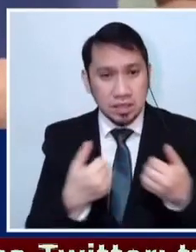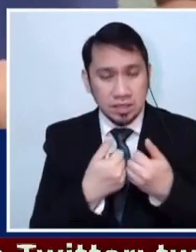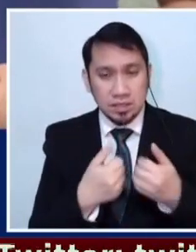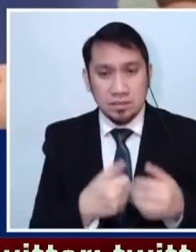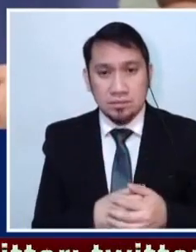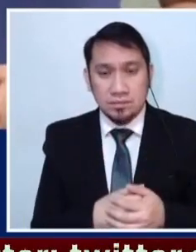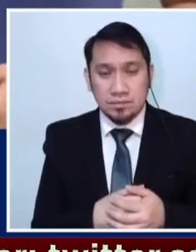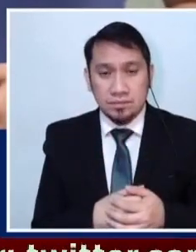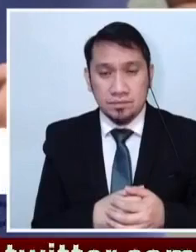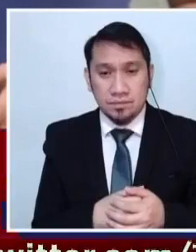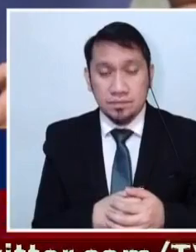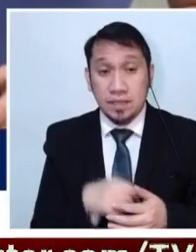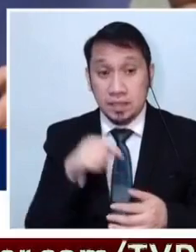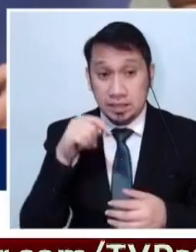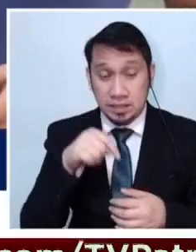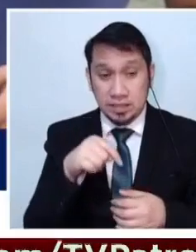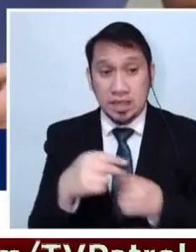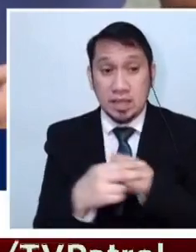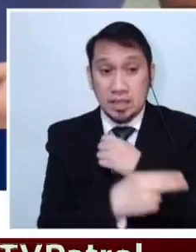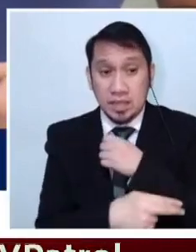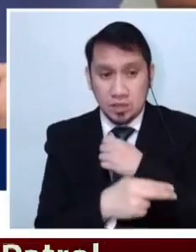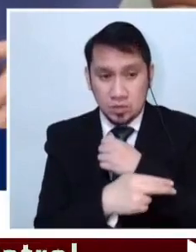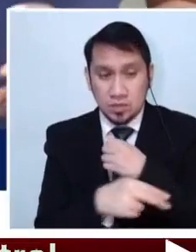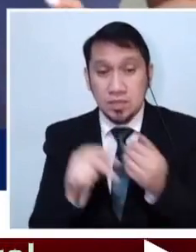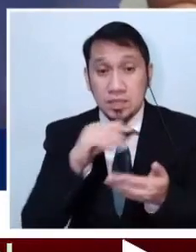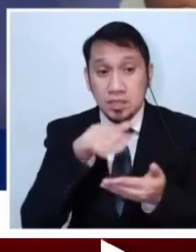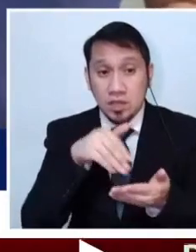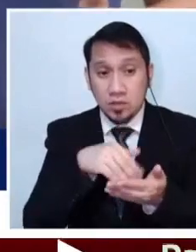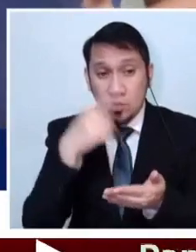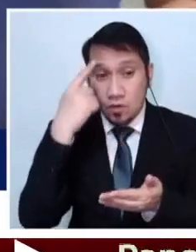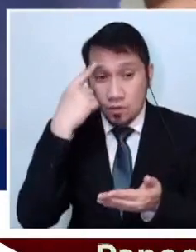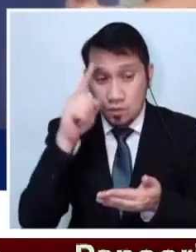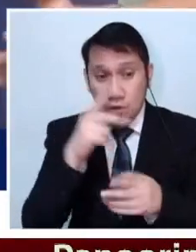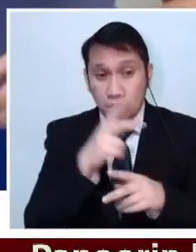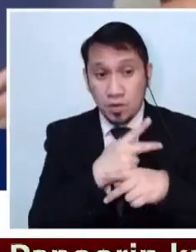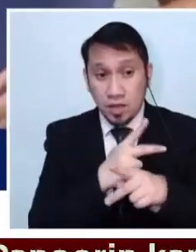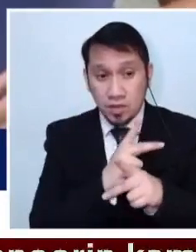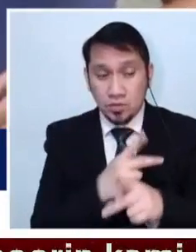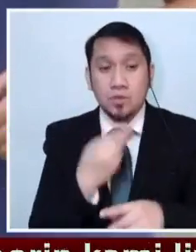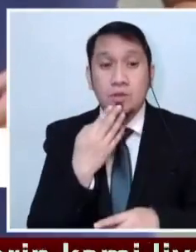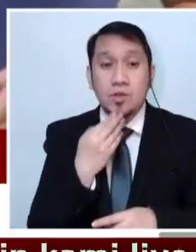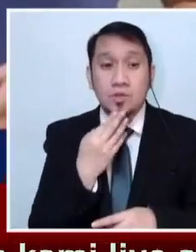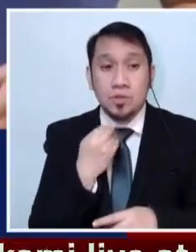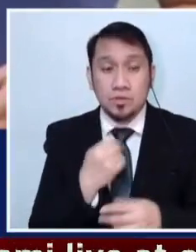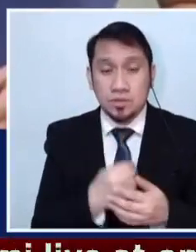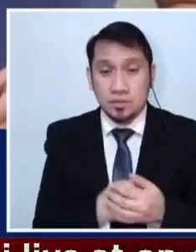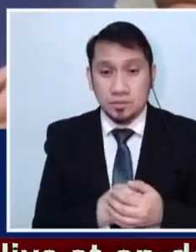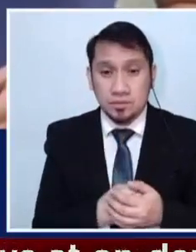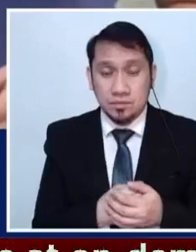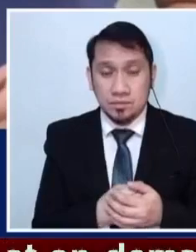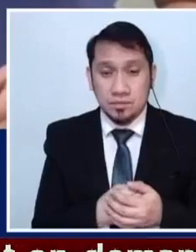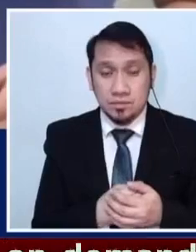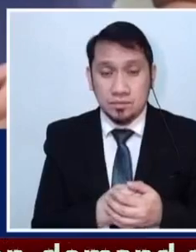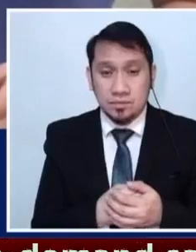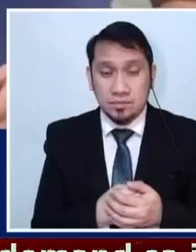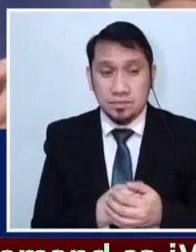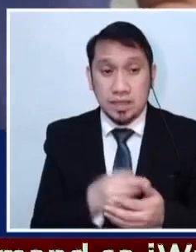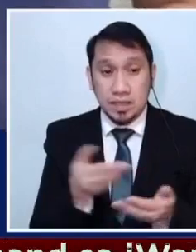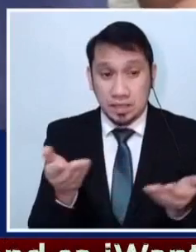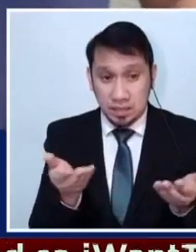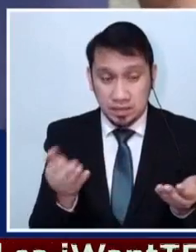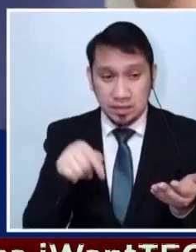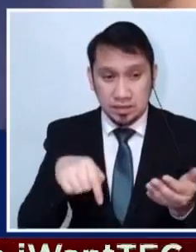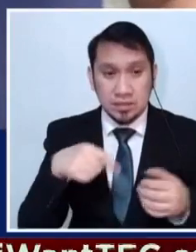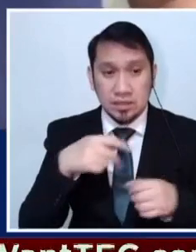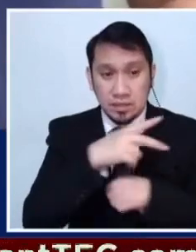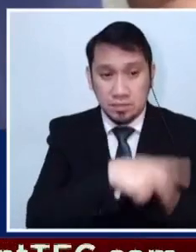of the Philippines ang probinsya ng Negros Occidental dahil sa laki ng supply ng asukal na nanggagaling dito mismo sa probinsya. Kaya